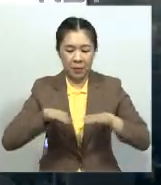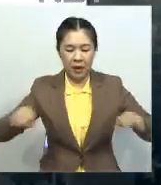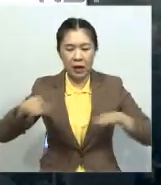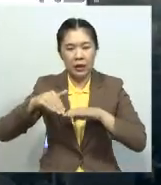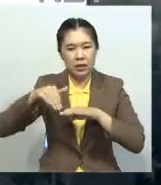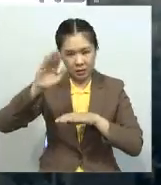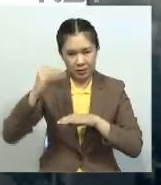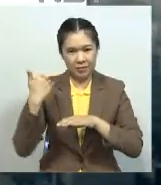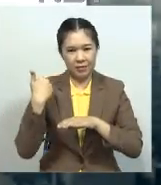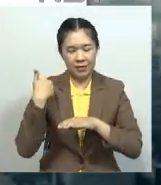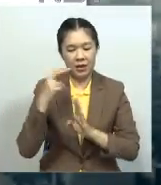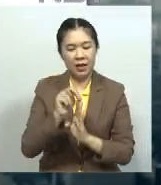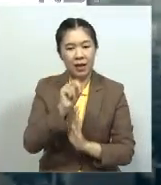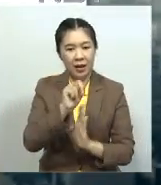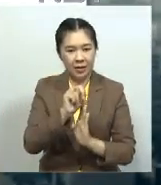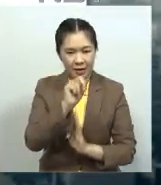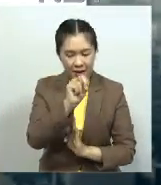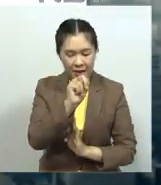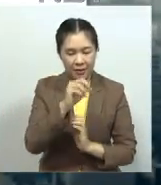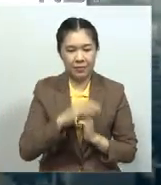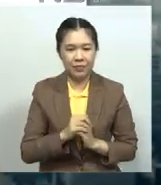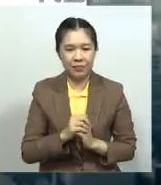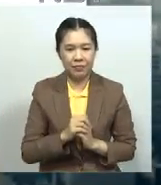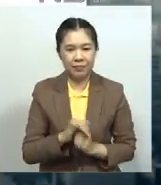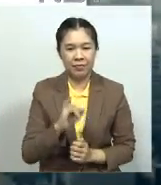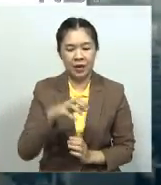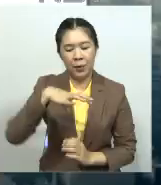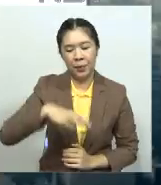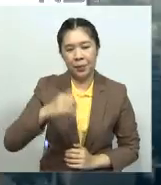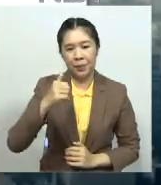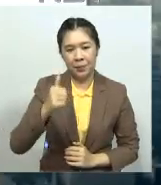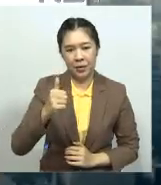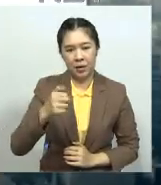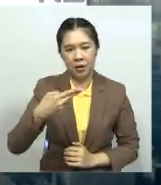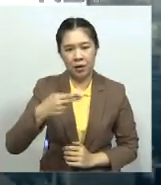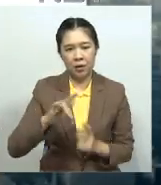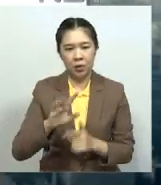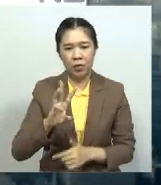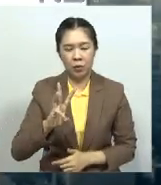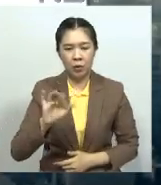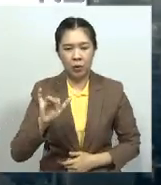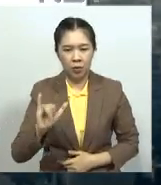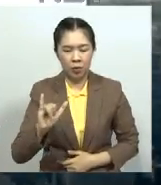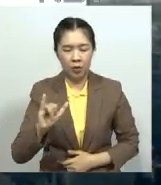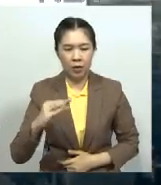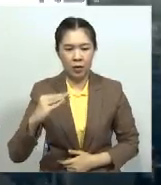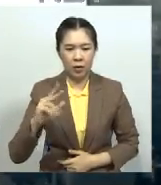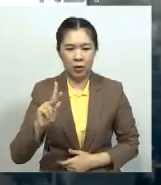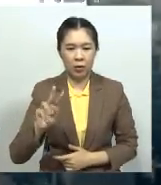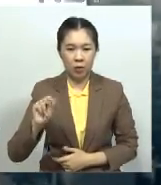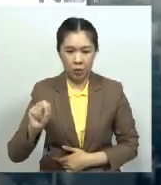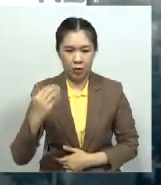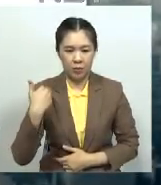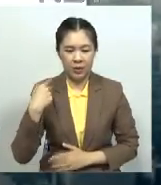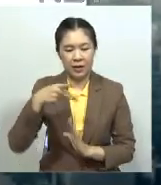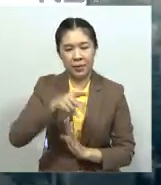าตรฐานนะคะอยู่ที่จังหวัดน่านตำบลในเวียงอำเภอเมืองและที่ตำบลห้วยโกนอำเภอเฉลิมพระเกียรติจังหวัด